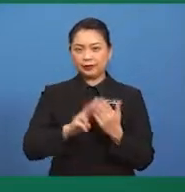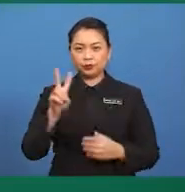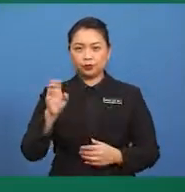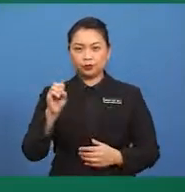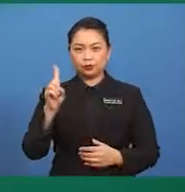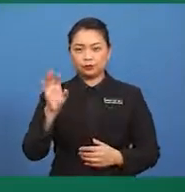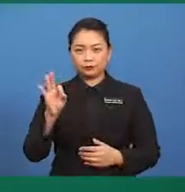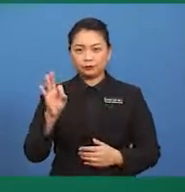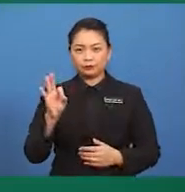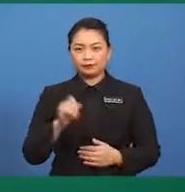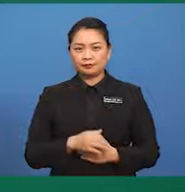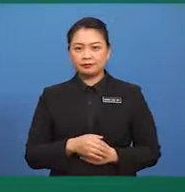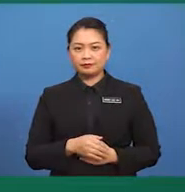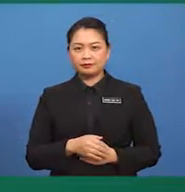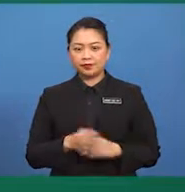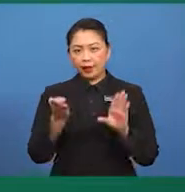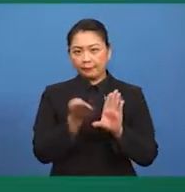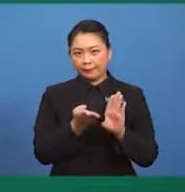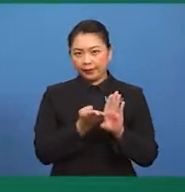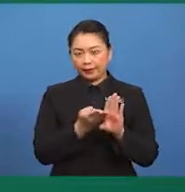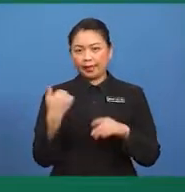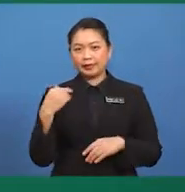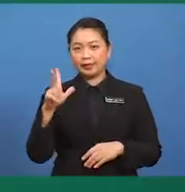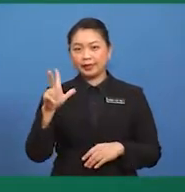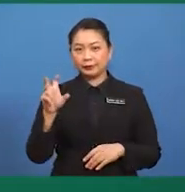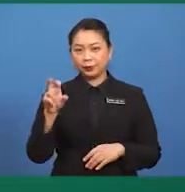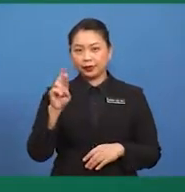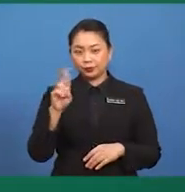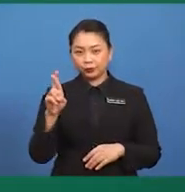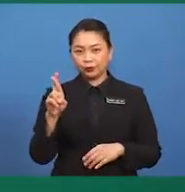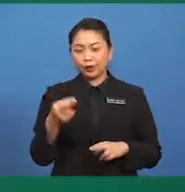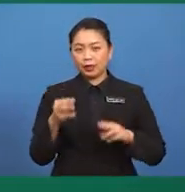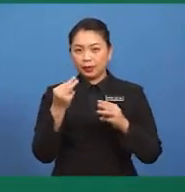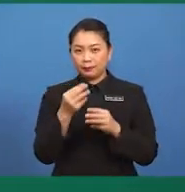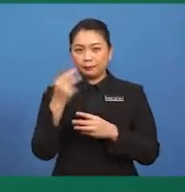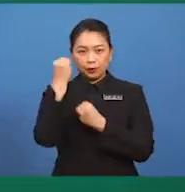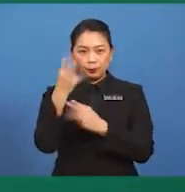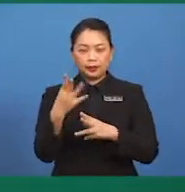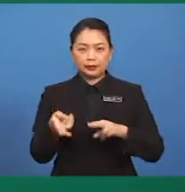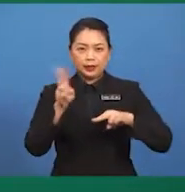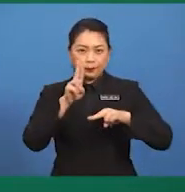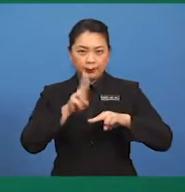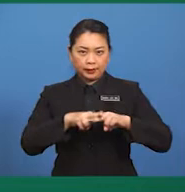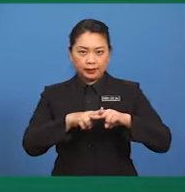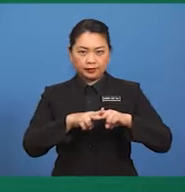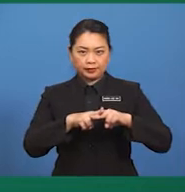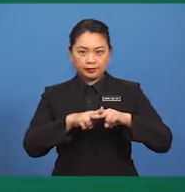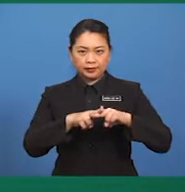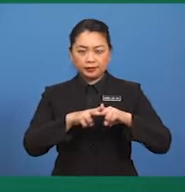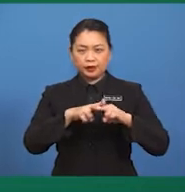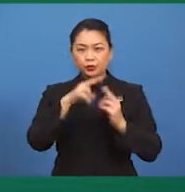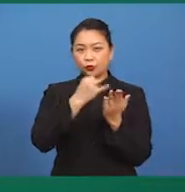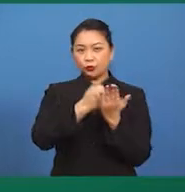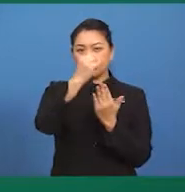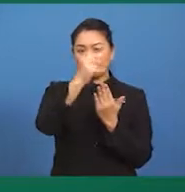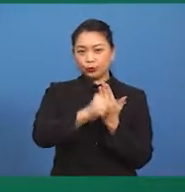2019, bank debit RM30,000. Maklumat tambahan pada 30 Jun 2020, Encik